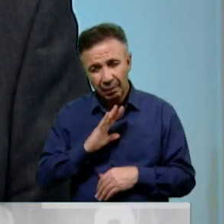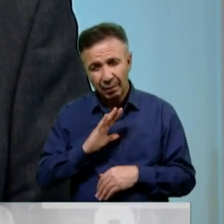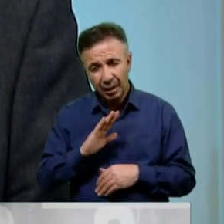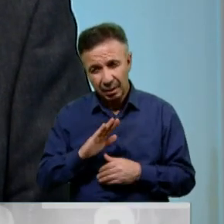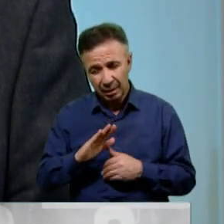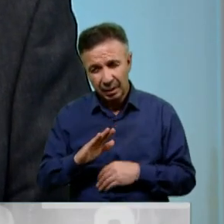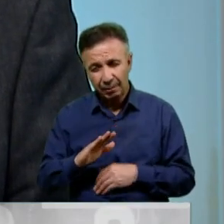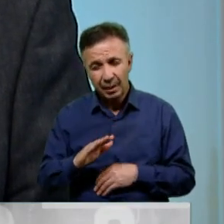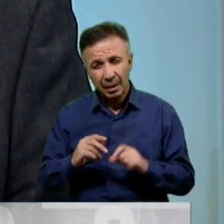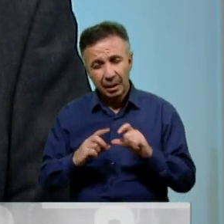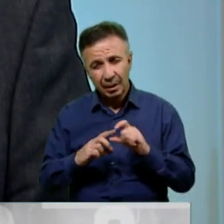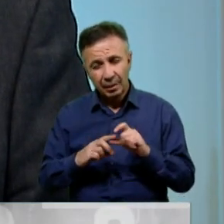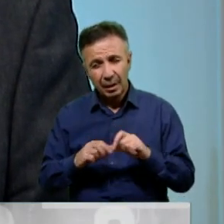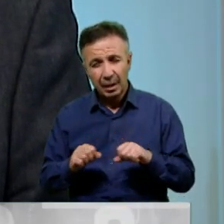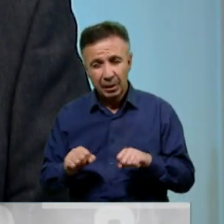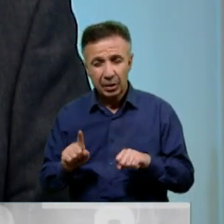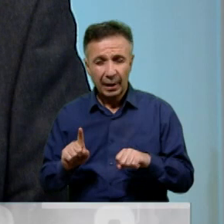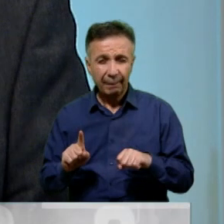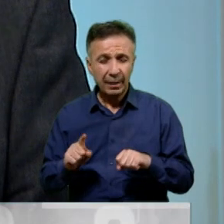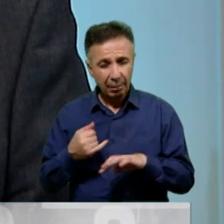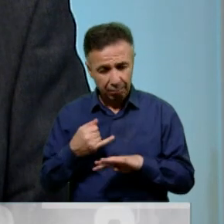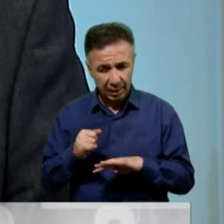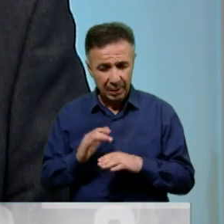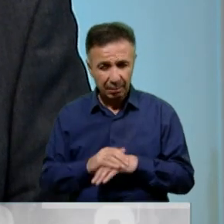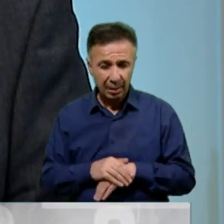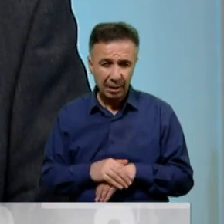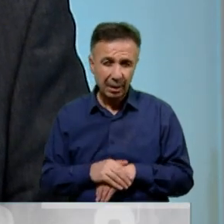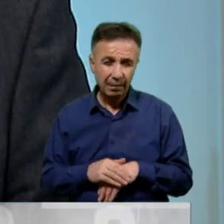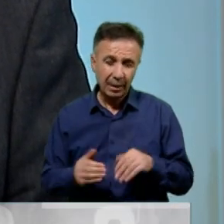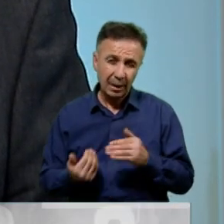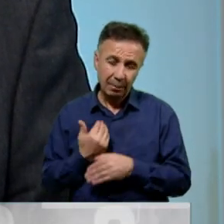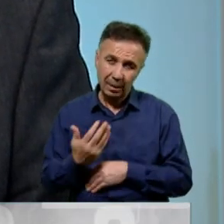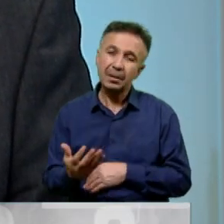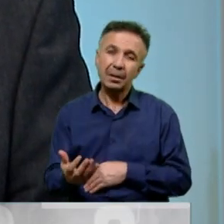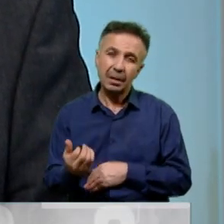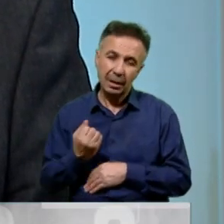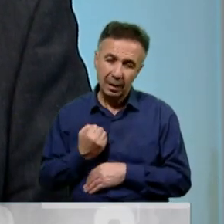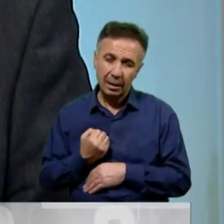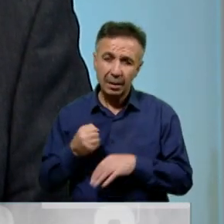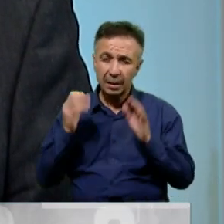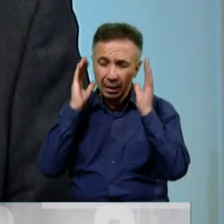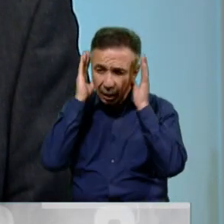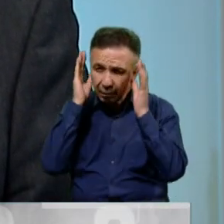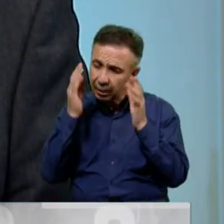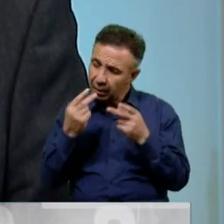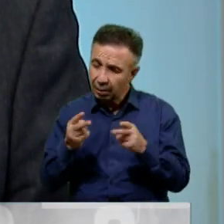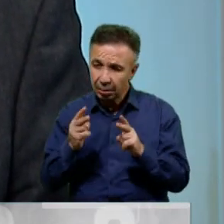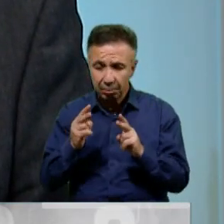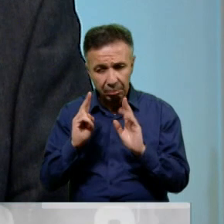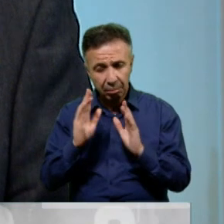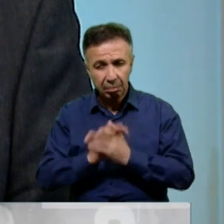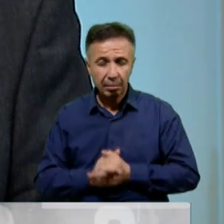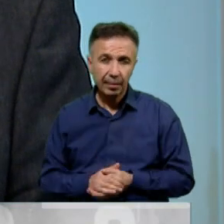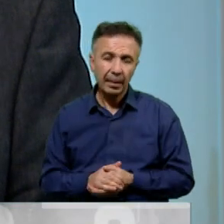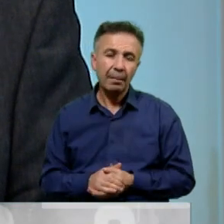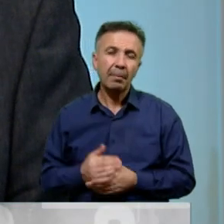var. Namaz, abdest konusunda bir sıkıntı yok. Onu o şekliyle abdestini alır ve namazını kılabilir. Ben